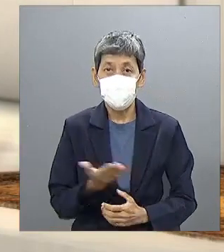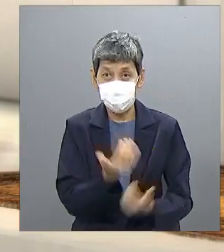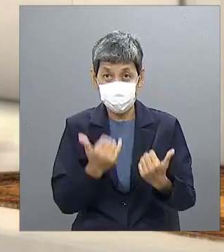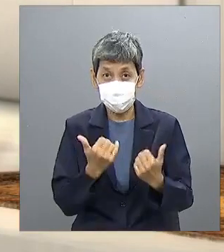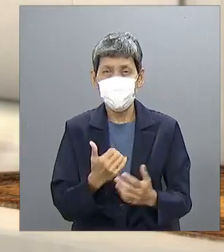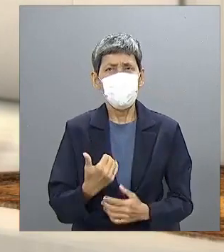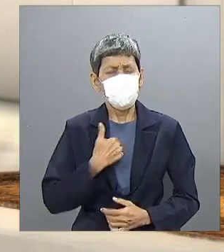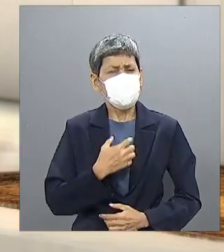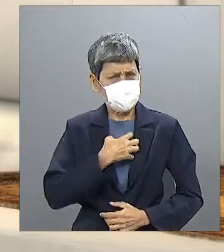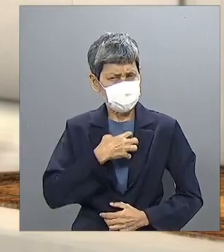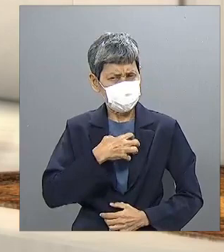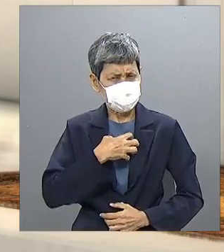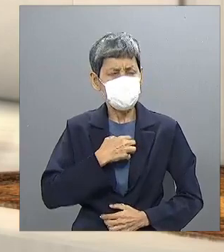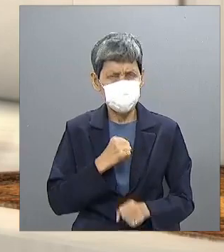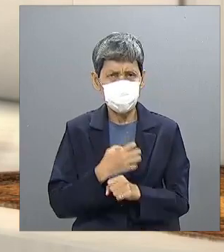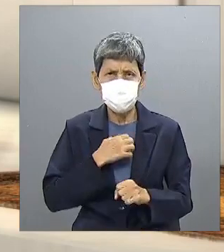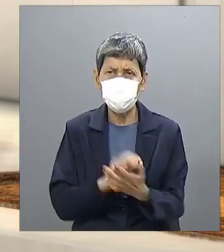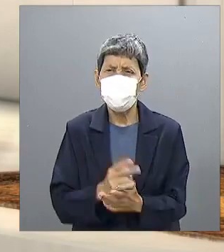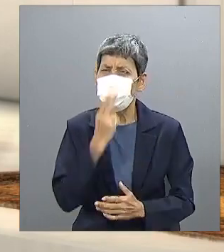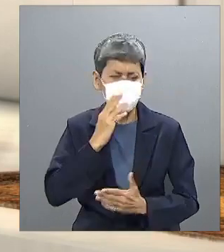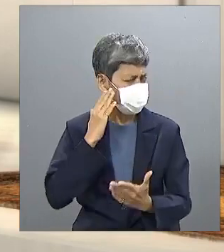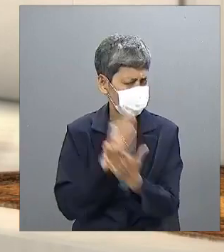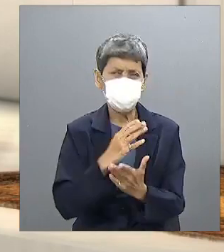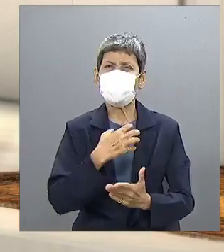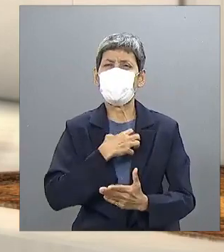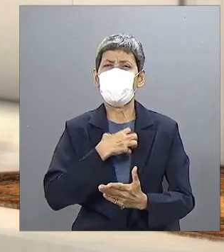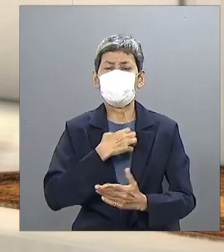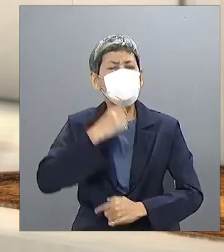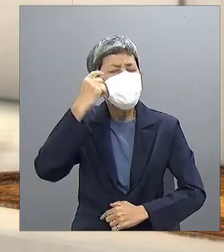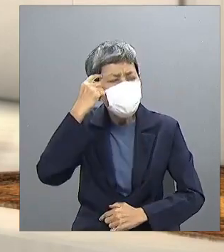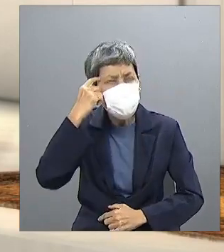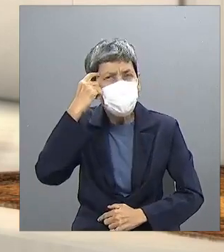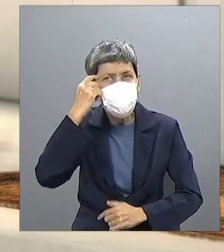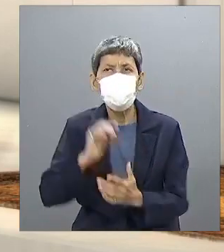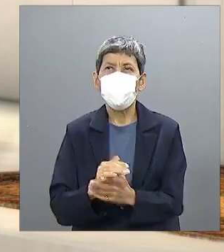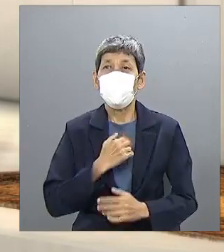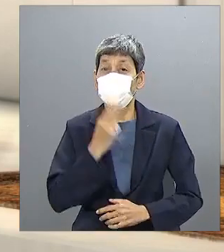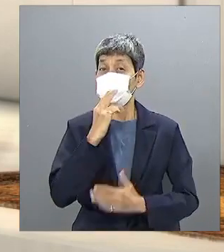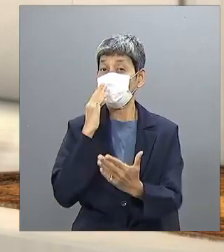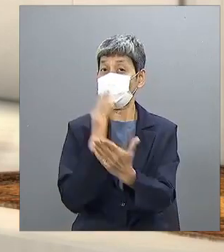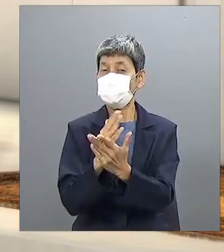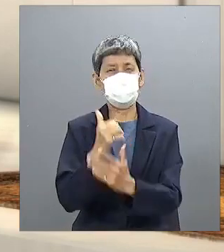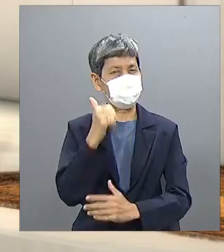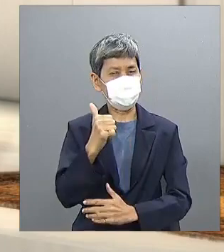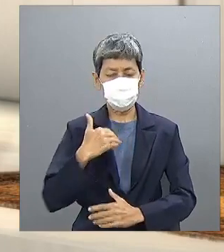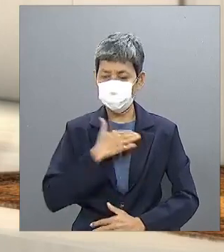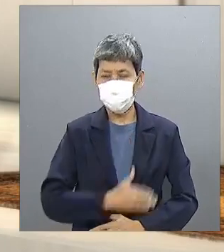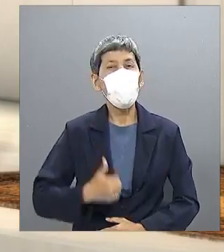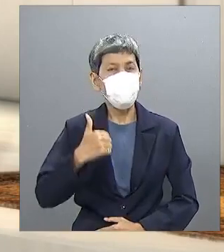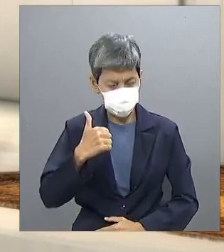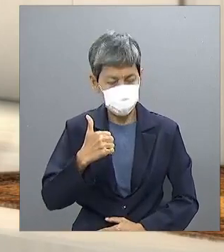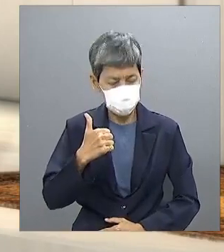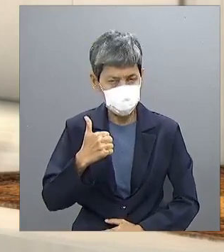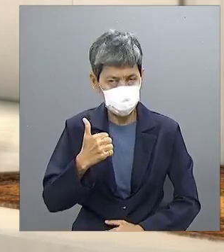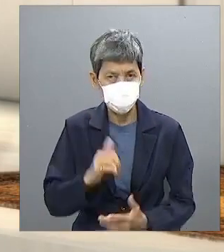ความตั้งใจนะคะในการเลิกสูบบุหรี่อยู่แล้วนะคะลองนึกเลยนะคะว่าเลิกสูบบุหรี่ดีต่อสุขภาพของเราอย่างแน่นอนนะคะ